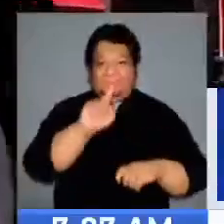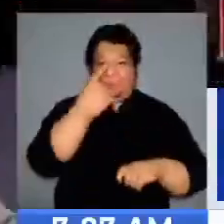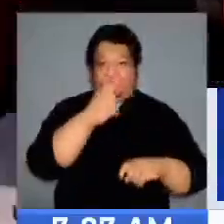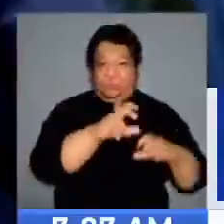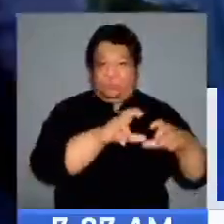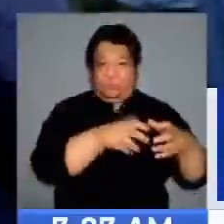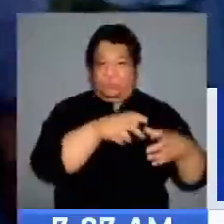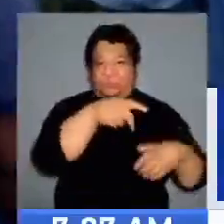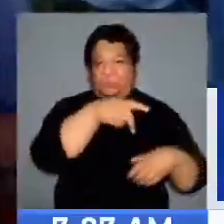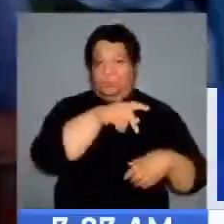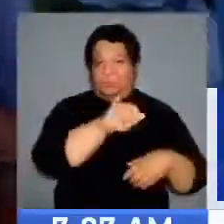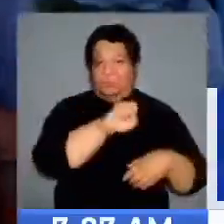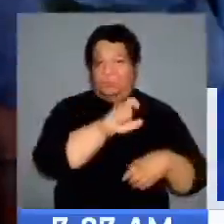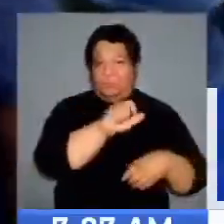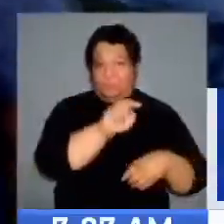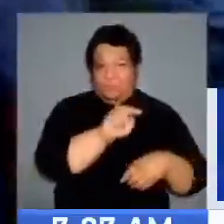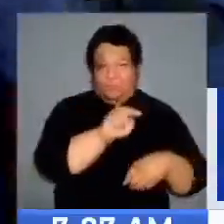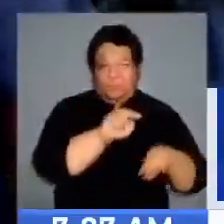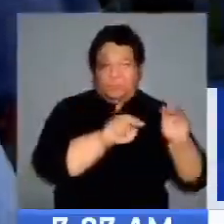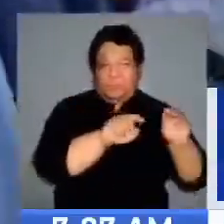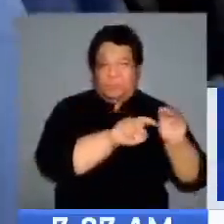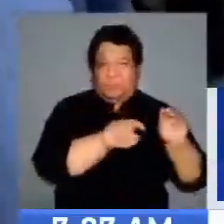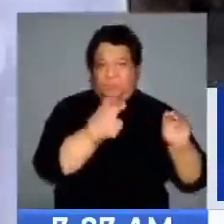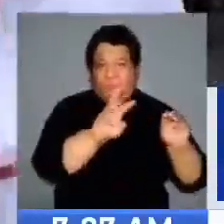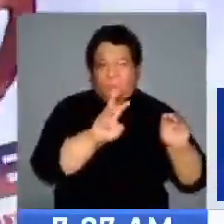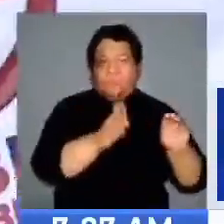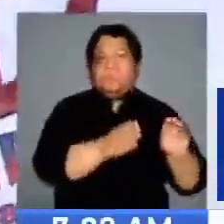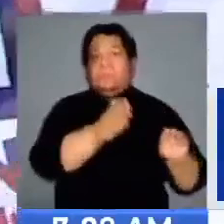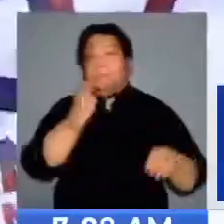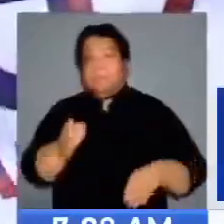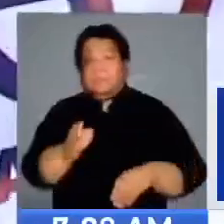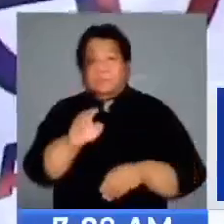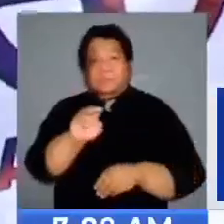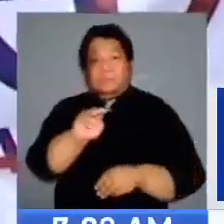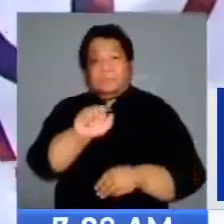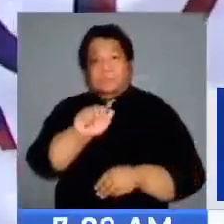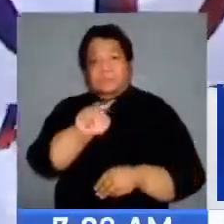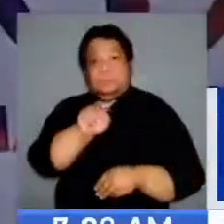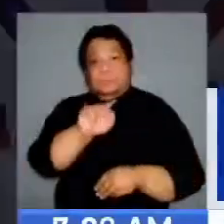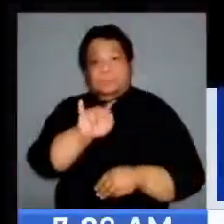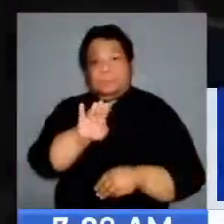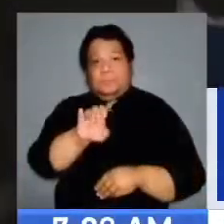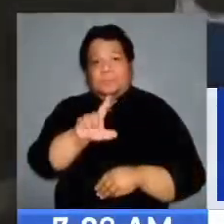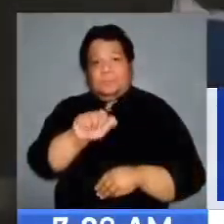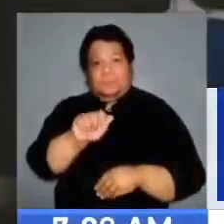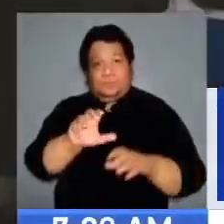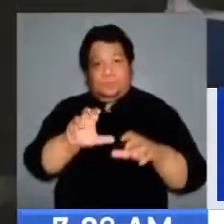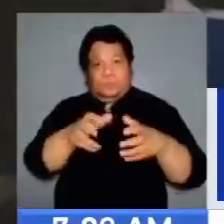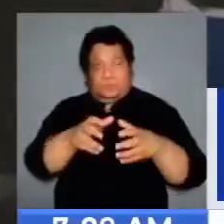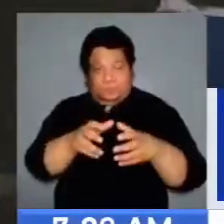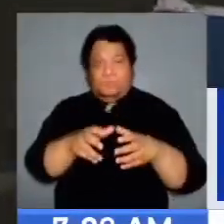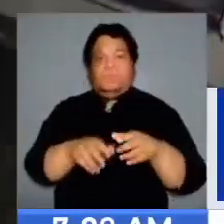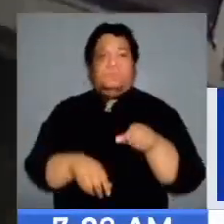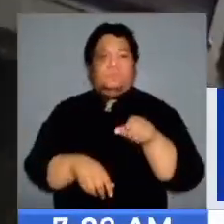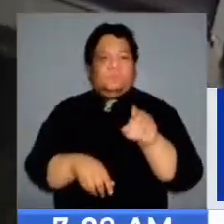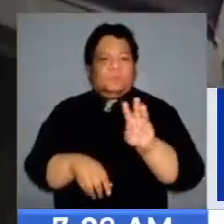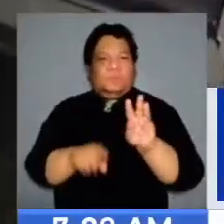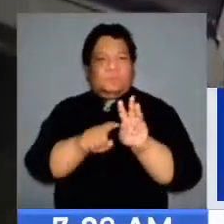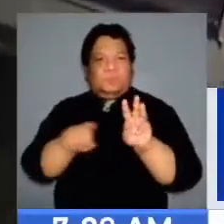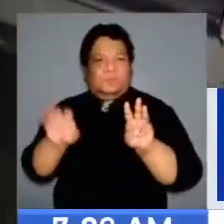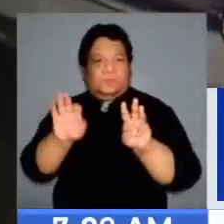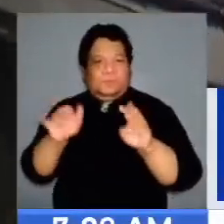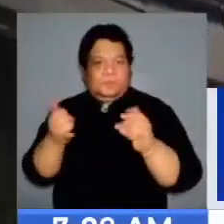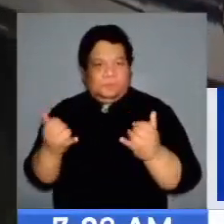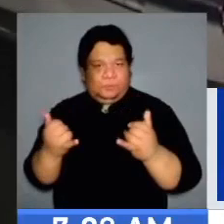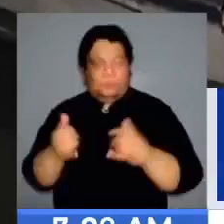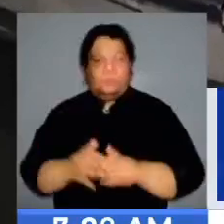Miyerkules. Sumunod naman ang strike ng grupong manibela mula Miyerkules hanggang ngayong araw. Hindi kasapi si Marcelo ng alinmang